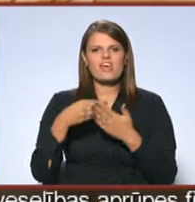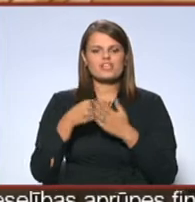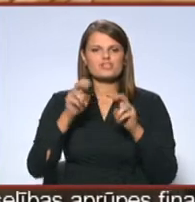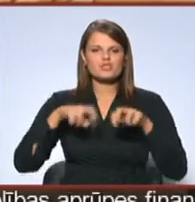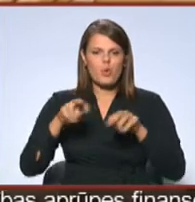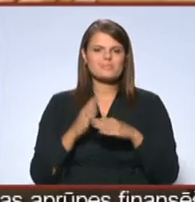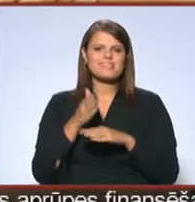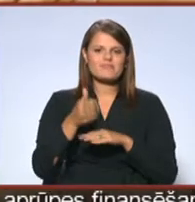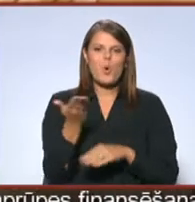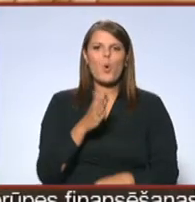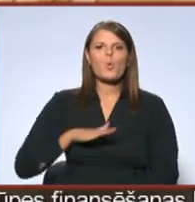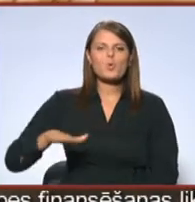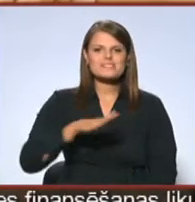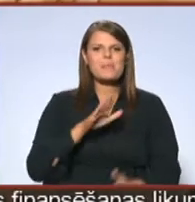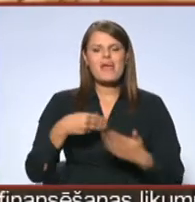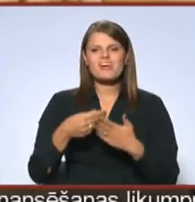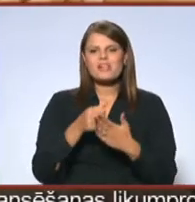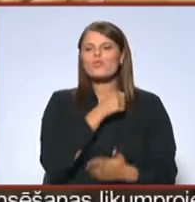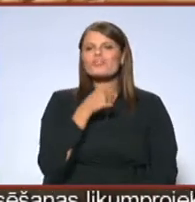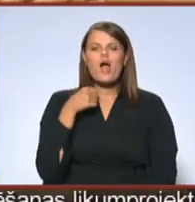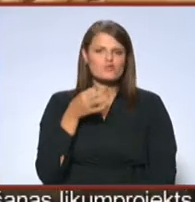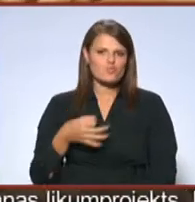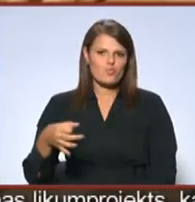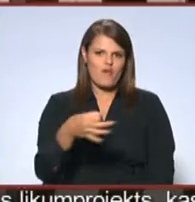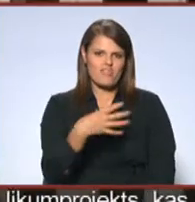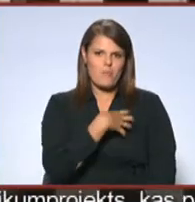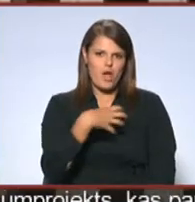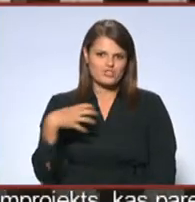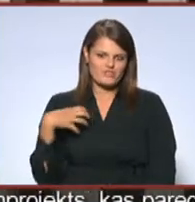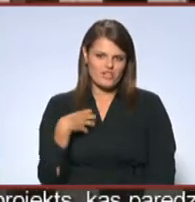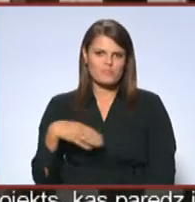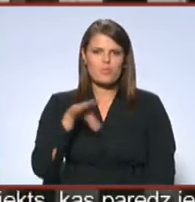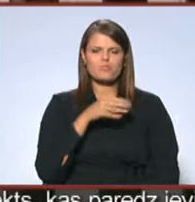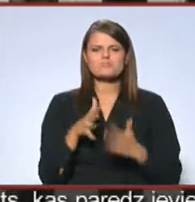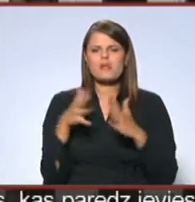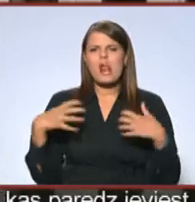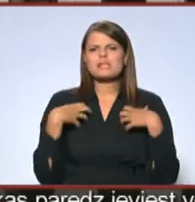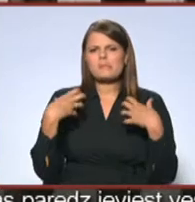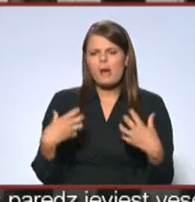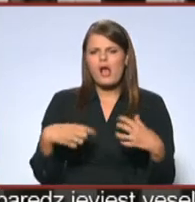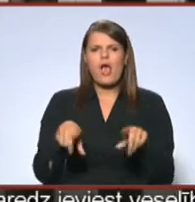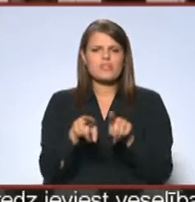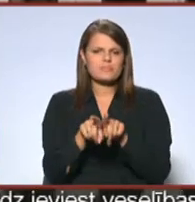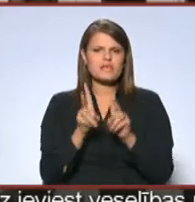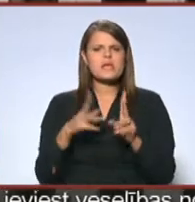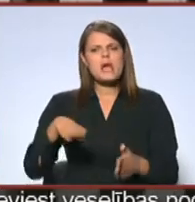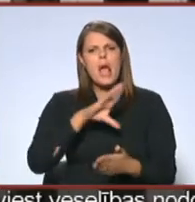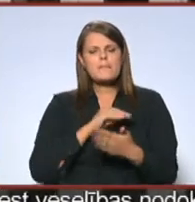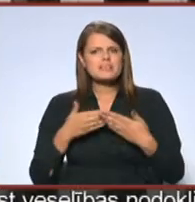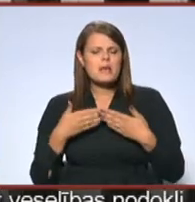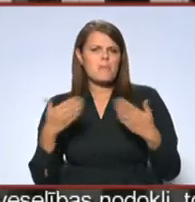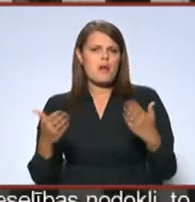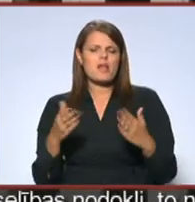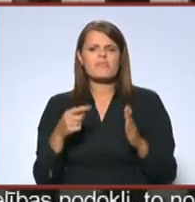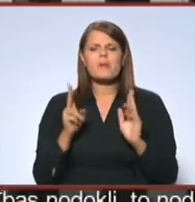reģionā lai vērtētu talsu novada pašvaldības norises mums ir lielas bagātības svarīgi kā mēs viņas parādā